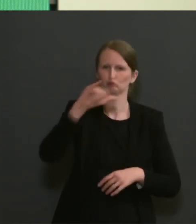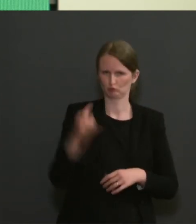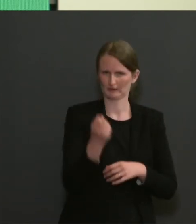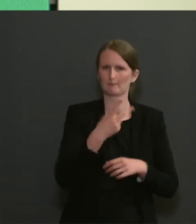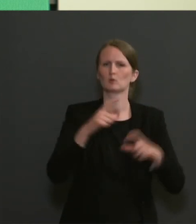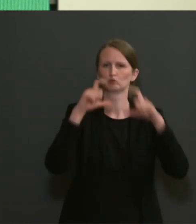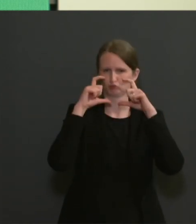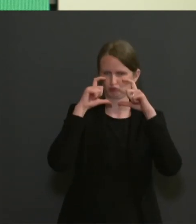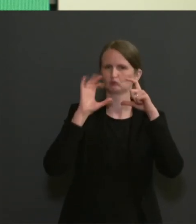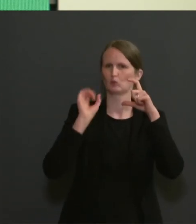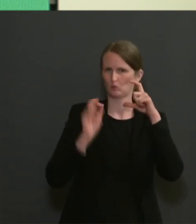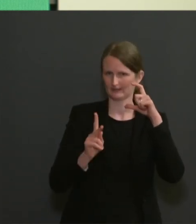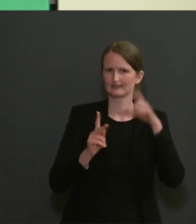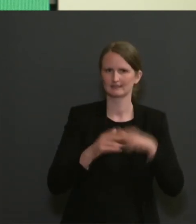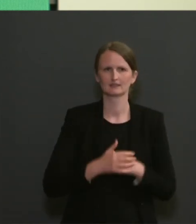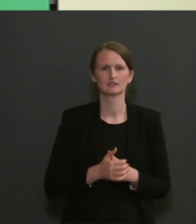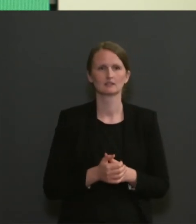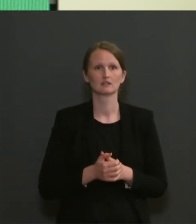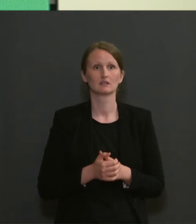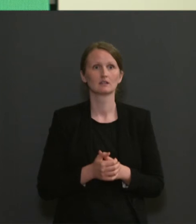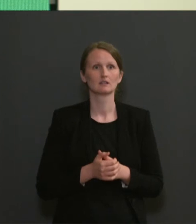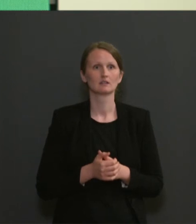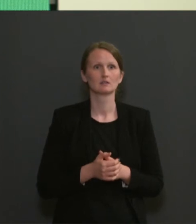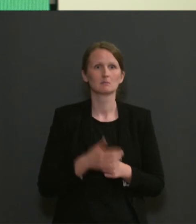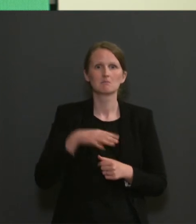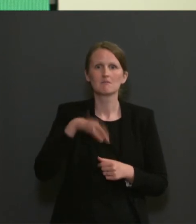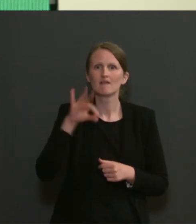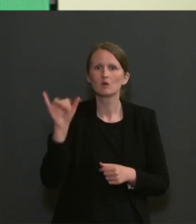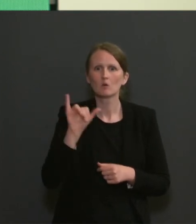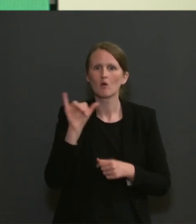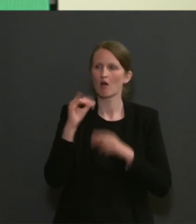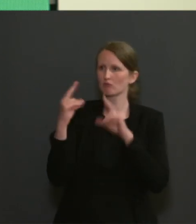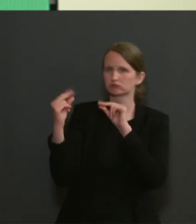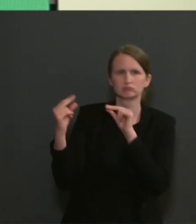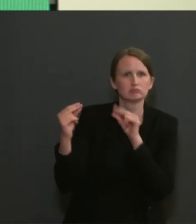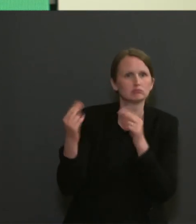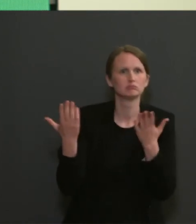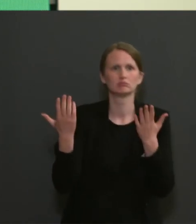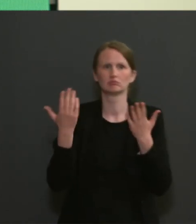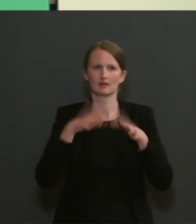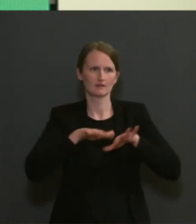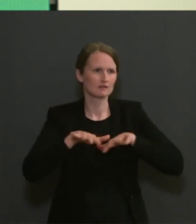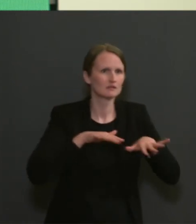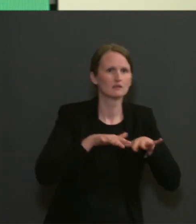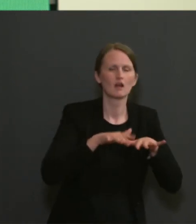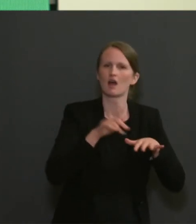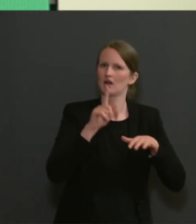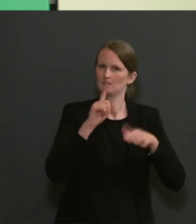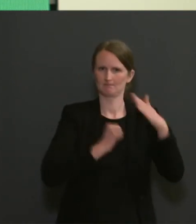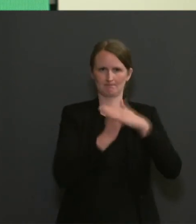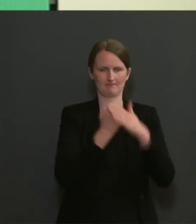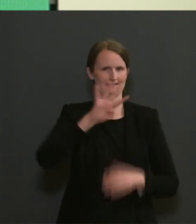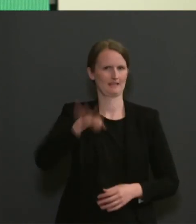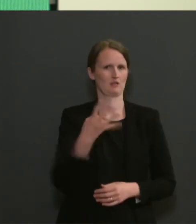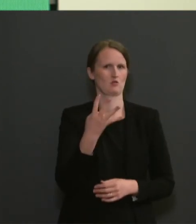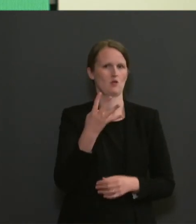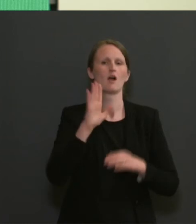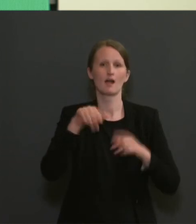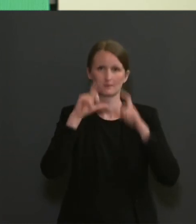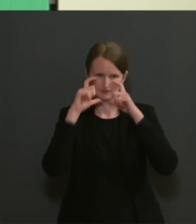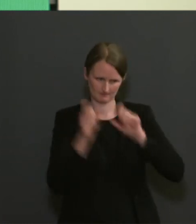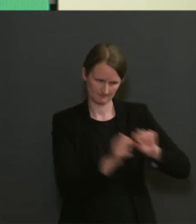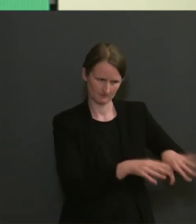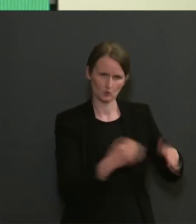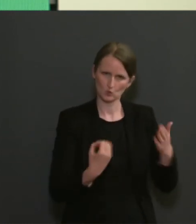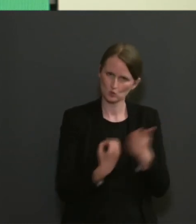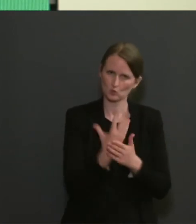cas d'emploi plus intensifs, un masque va s'employer pendant 4 heures. Et presque par définition, dans les circonstances que nous connaissons